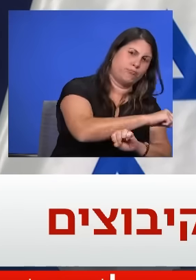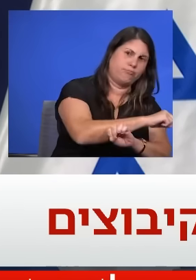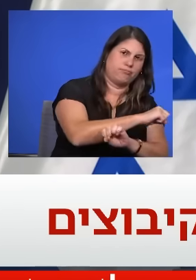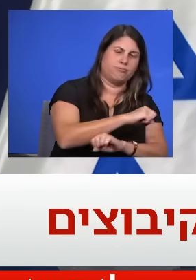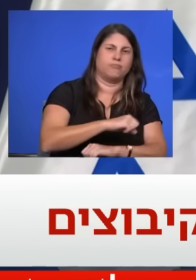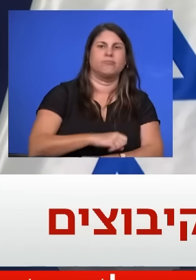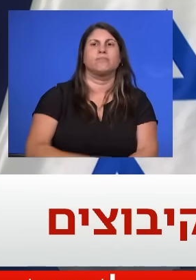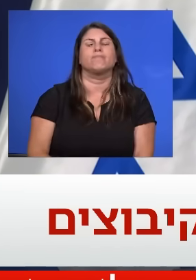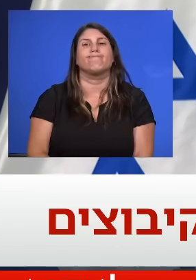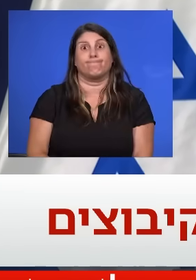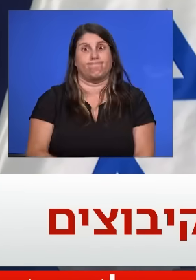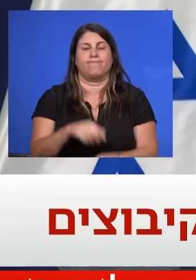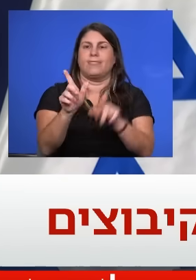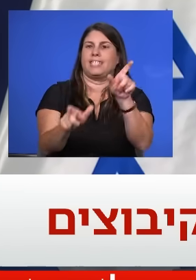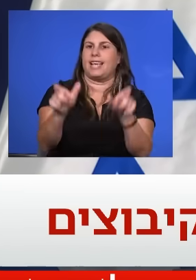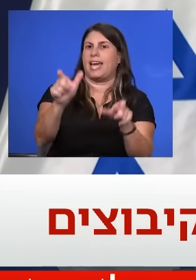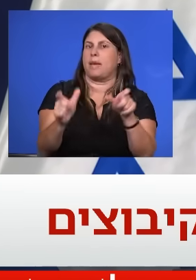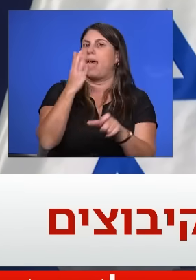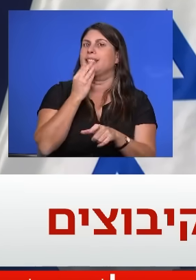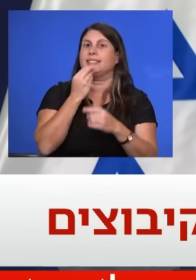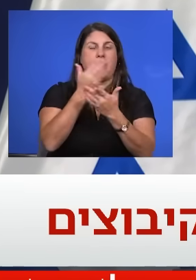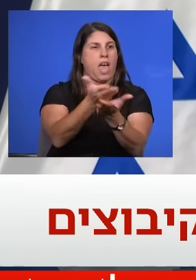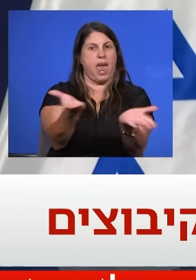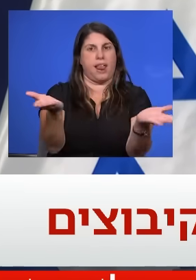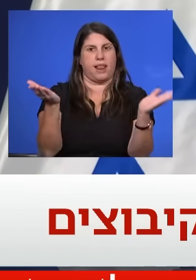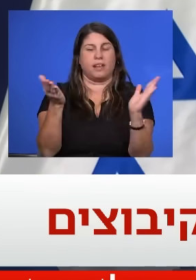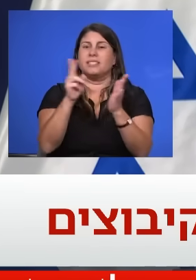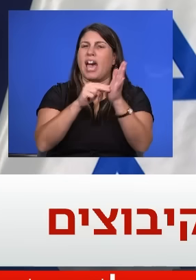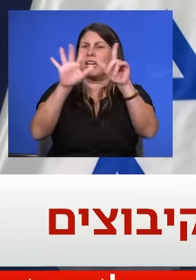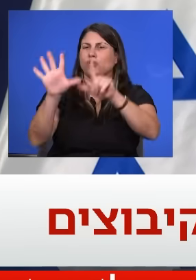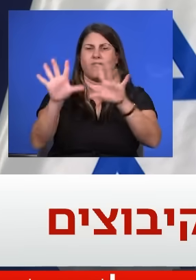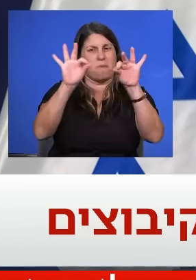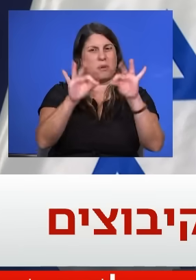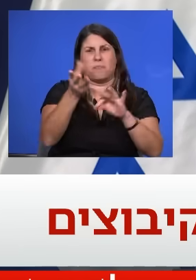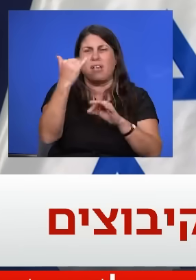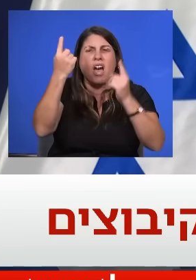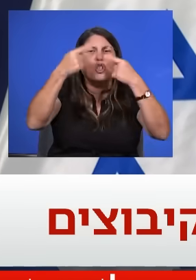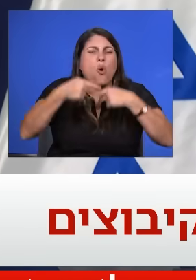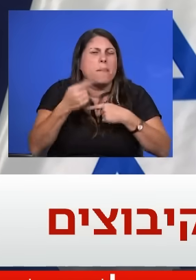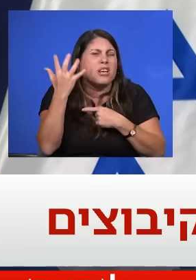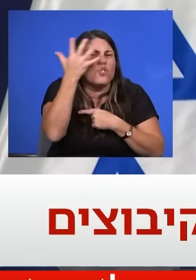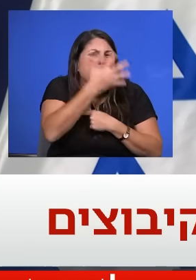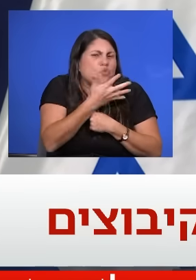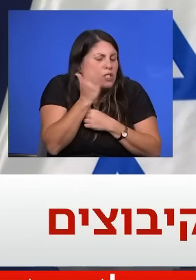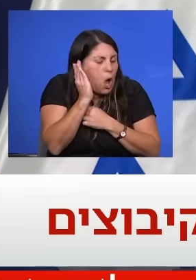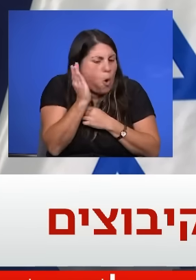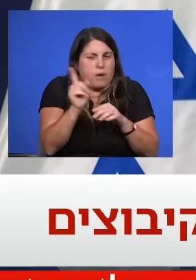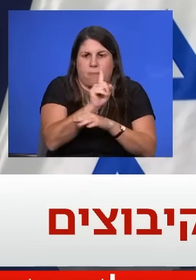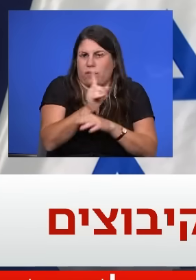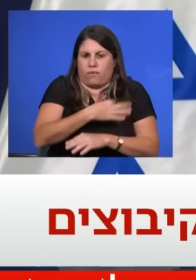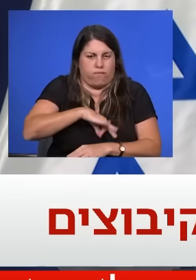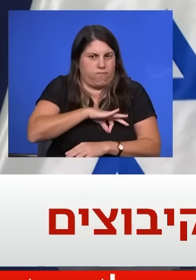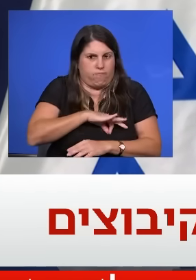אזרחי ישראל, השבעה באוקטובר היה יום שחור בתולדותינו. נברר עד תום מה